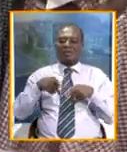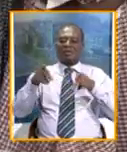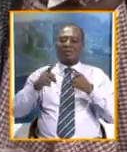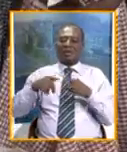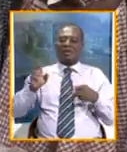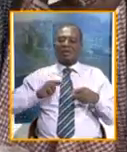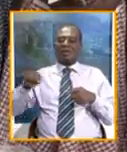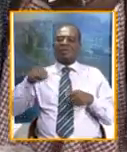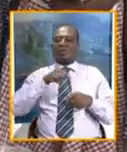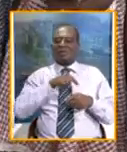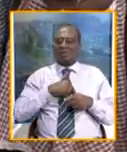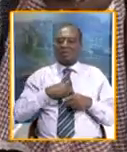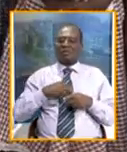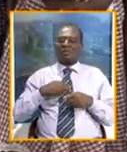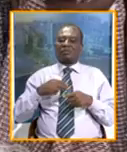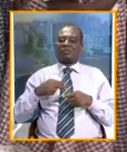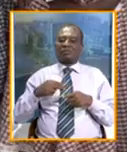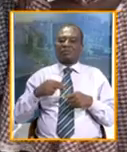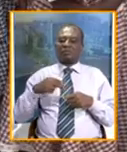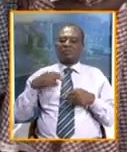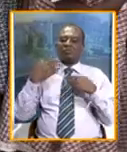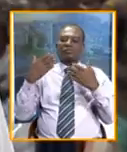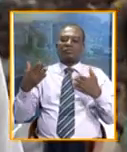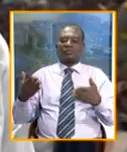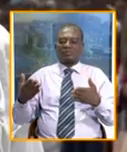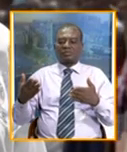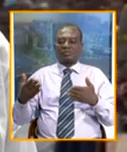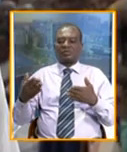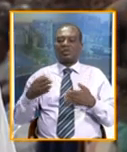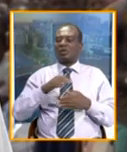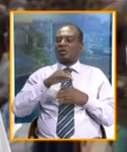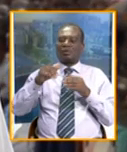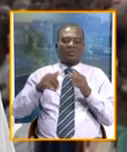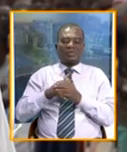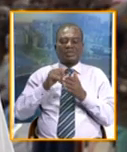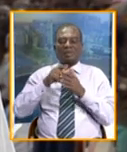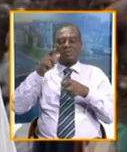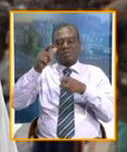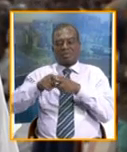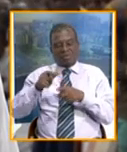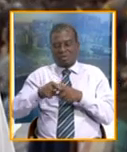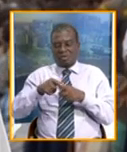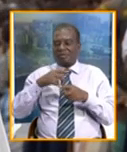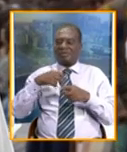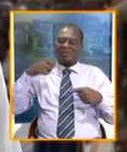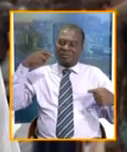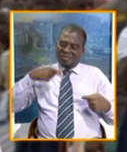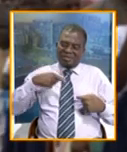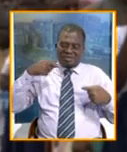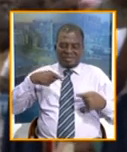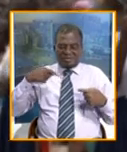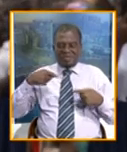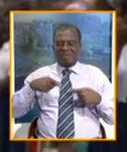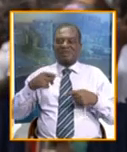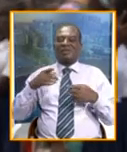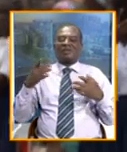nous, filles du Morodougou, d'aspirer à un avenir radieux? Papa Ahmed, tu nous as inculqué